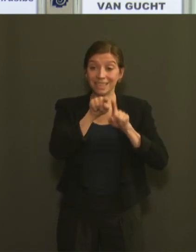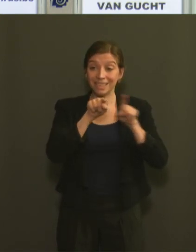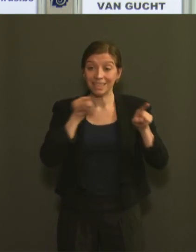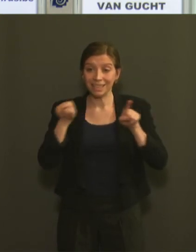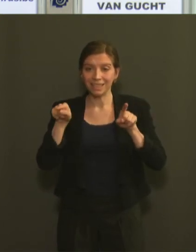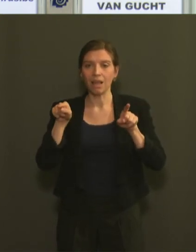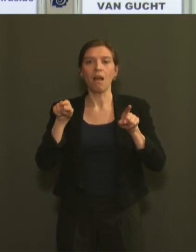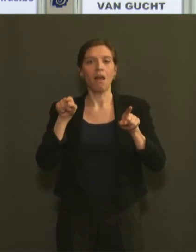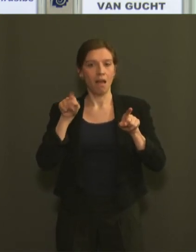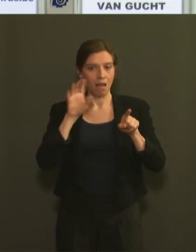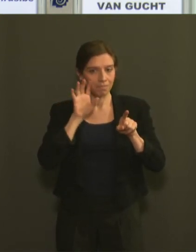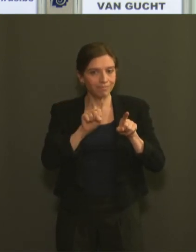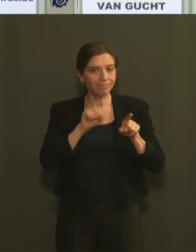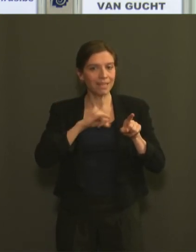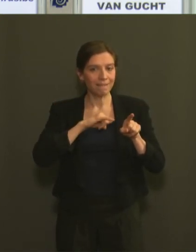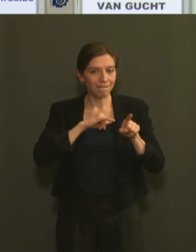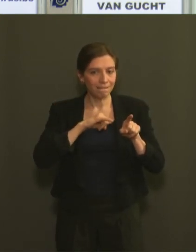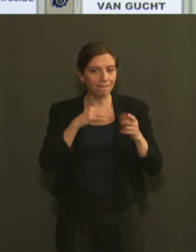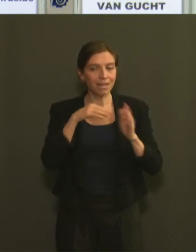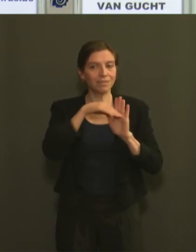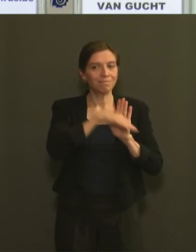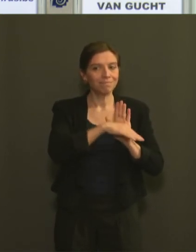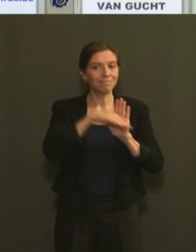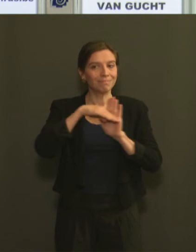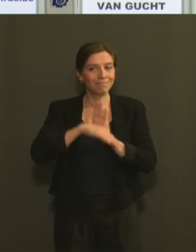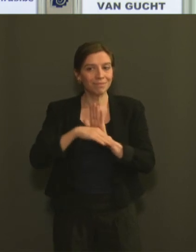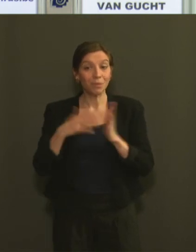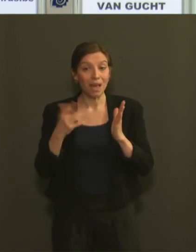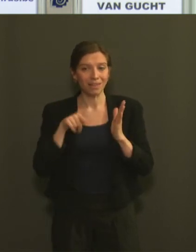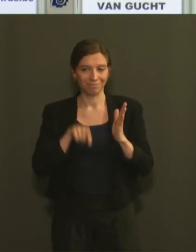luxembourg robe enveloppe brodée